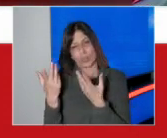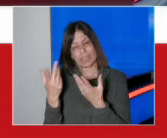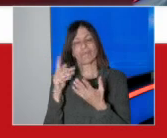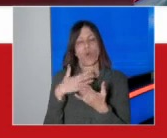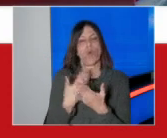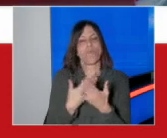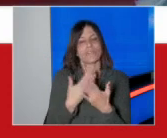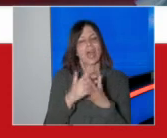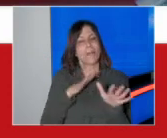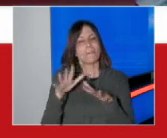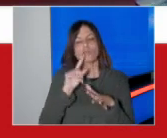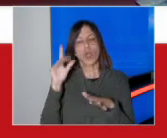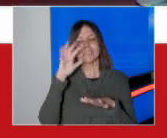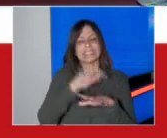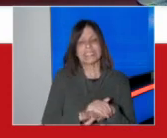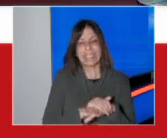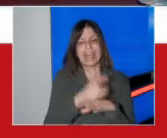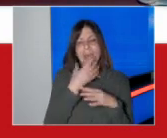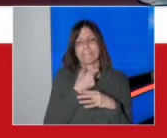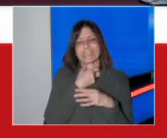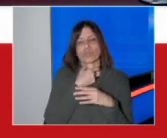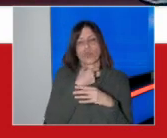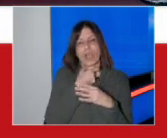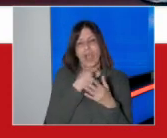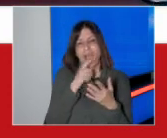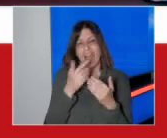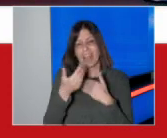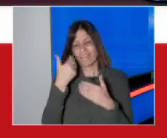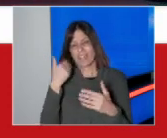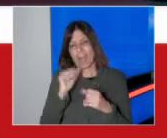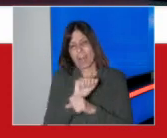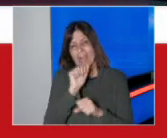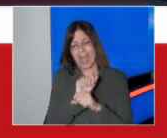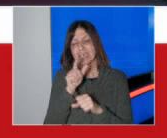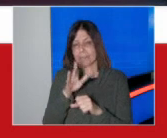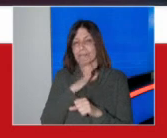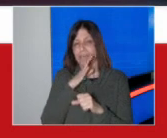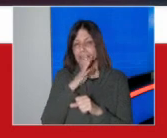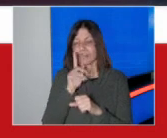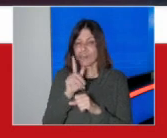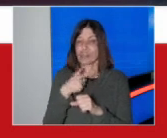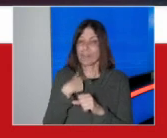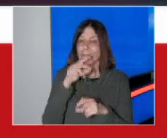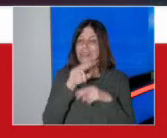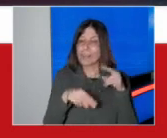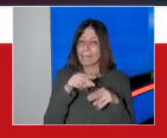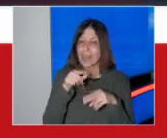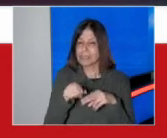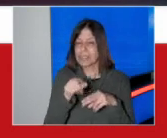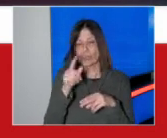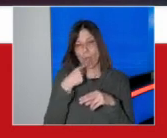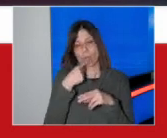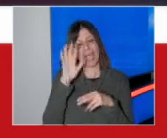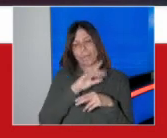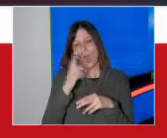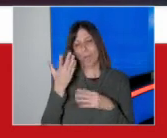והעובדה שהממשלה הזאת לא זיהתה את המצוקה טרם אותה מחאה, היא בעייתית, אבל כשאתה מטפל בזה, אתה אומר, אתה